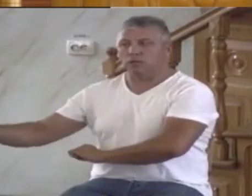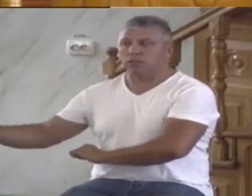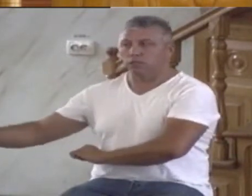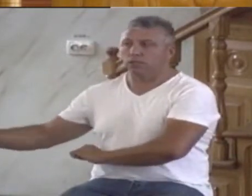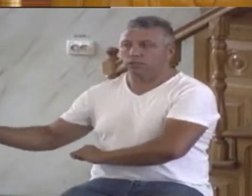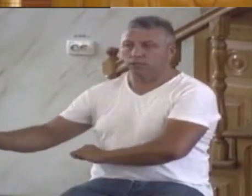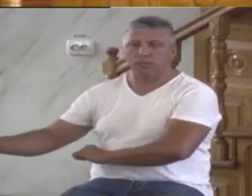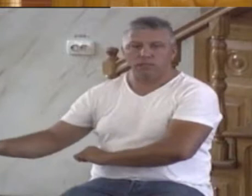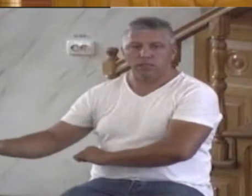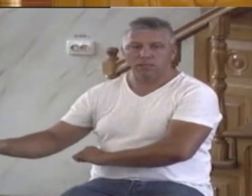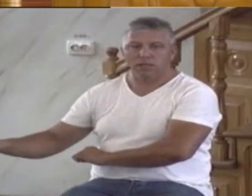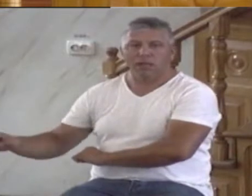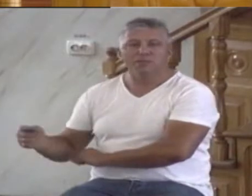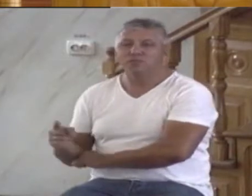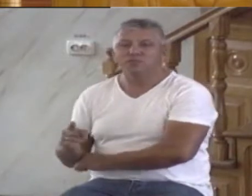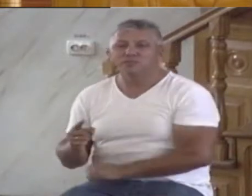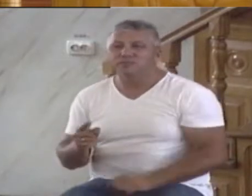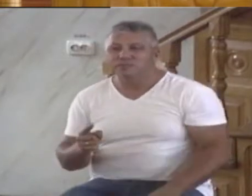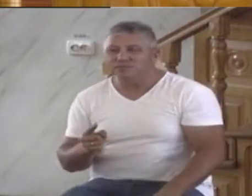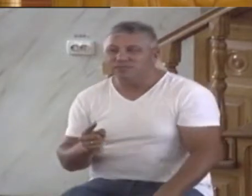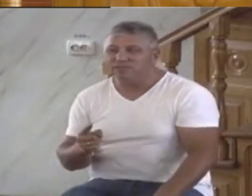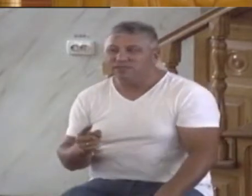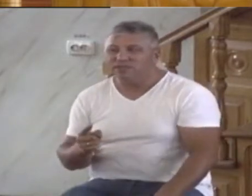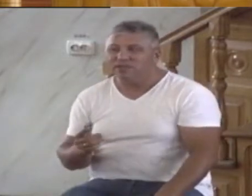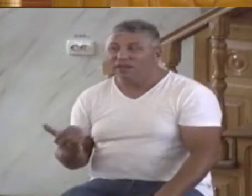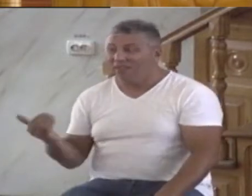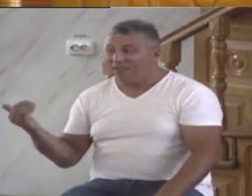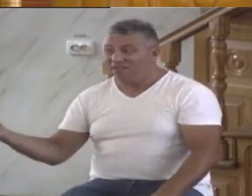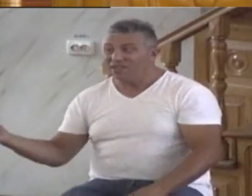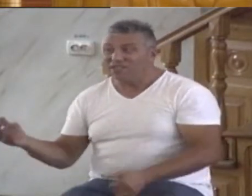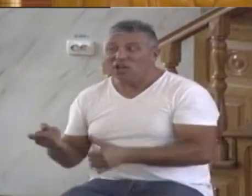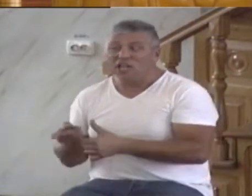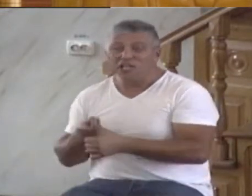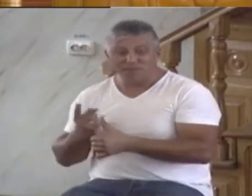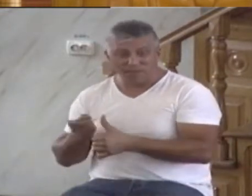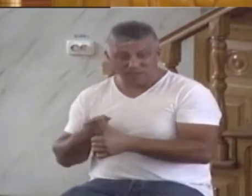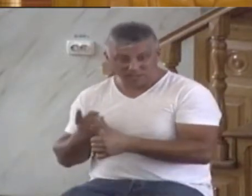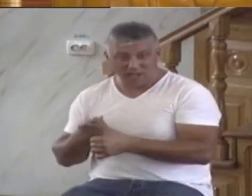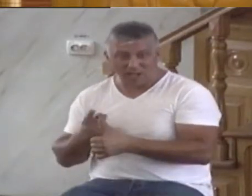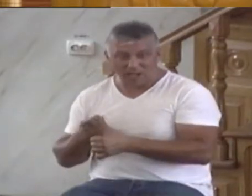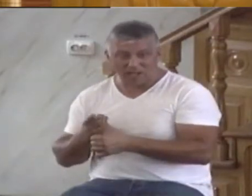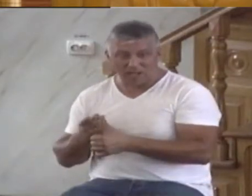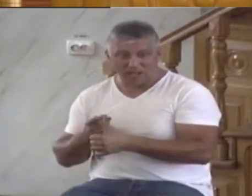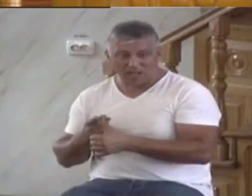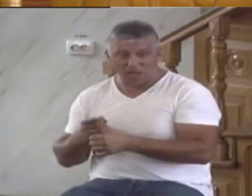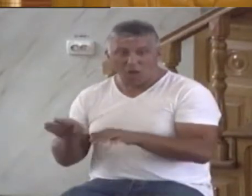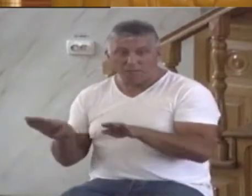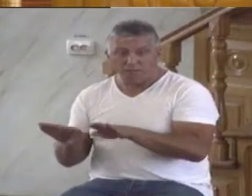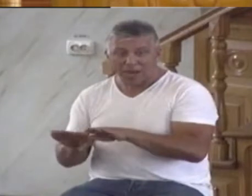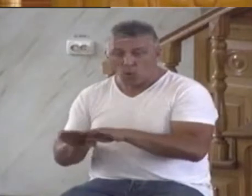почему? Потому что имена их, равно как и их подвиг,